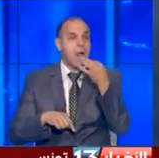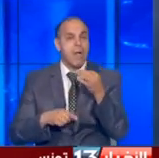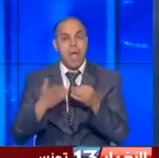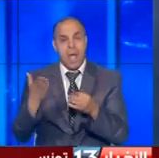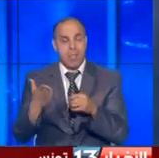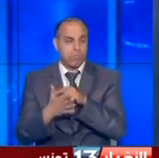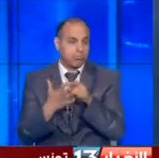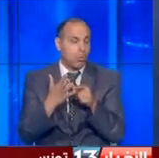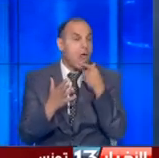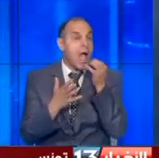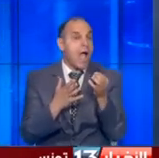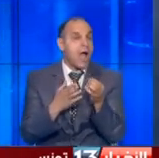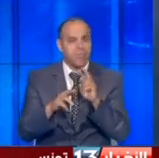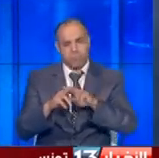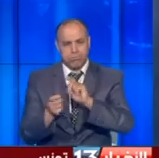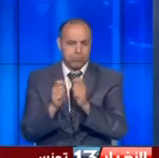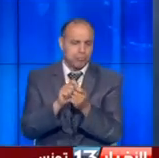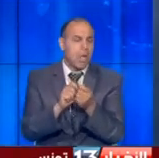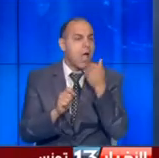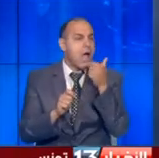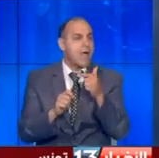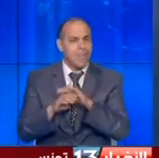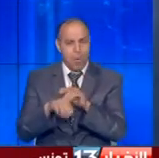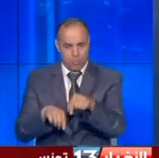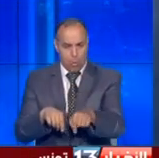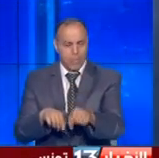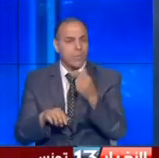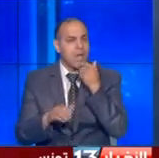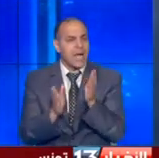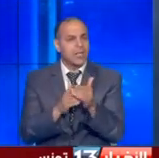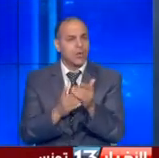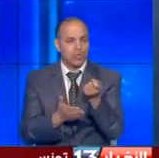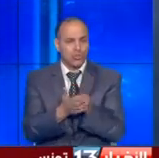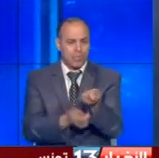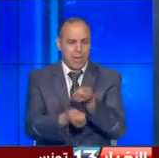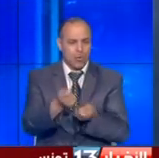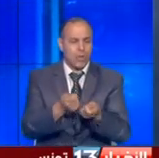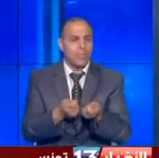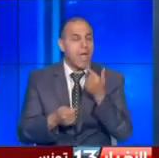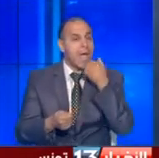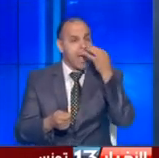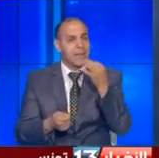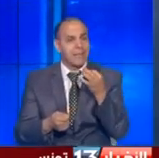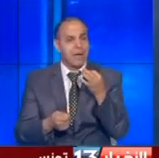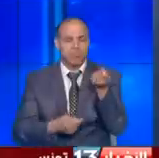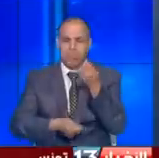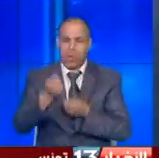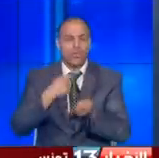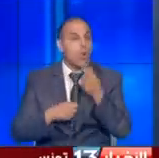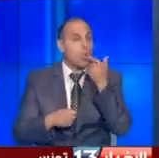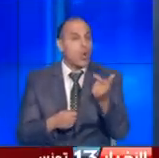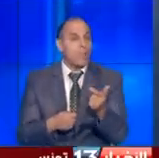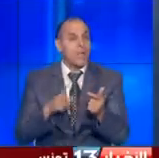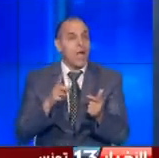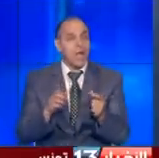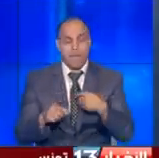بين القطاعات التي تم تحسينها وتطويرها في هذه المرحلة قطاع الشراءات العمومية وخاصة الصفقات، مؤكدا